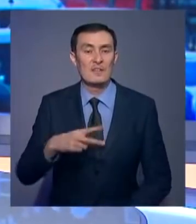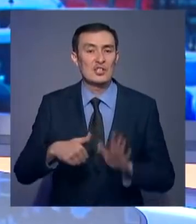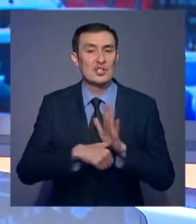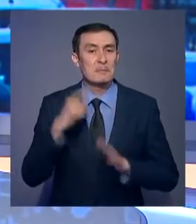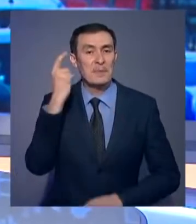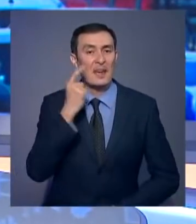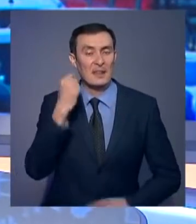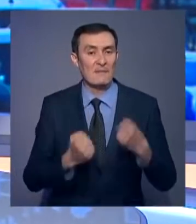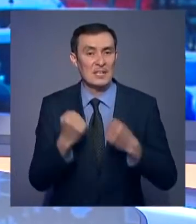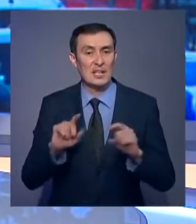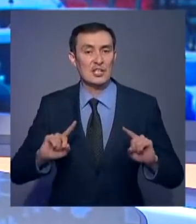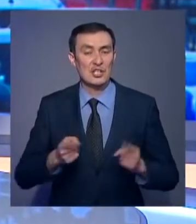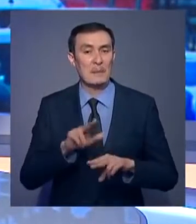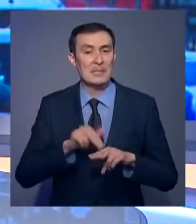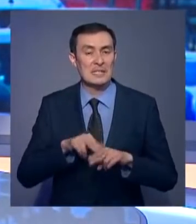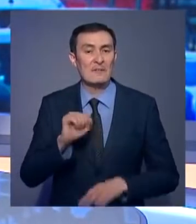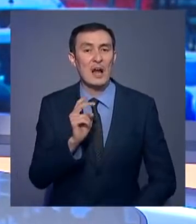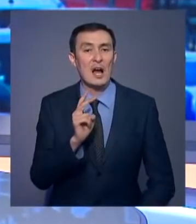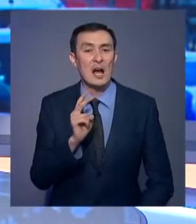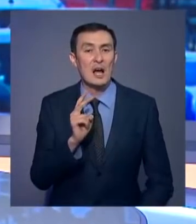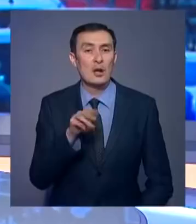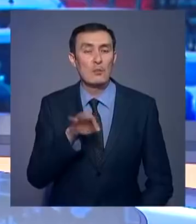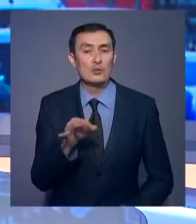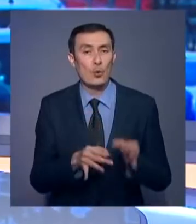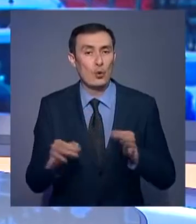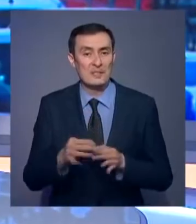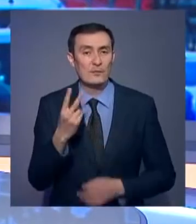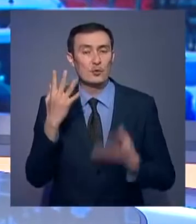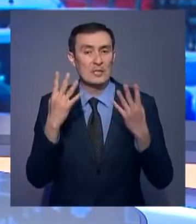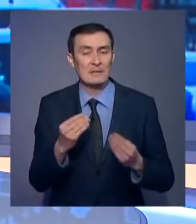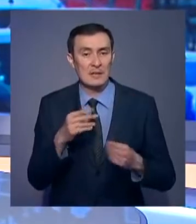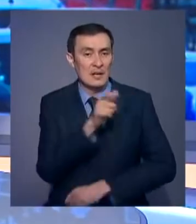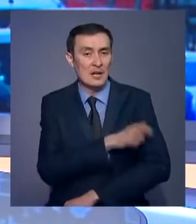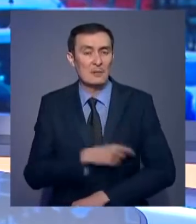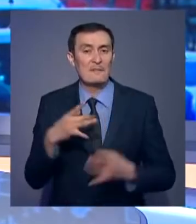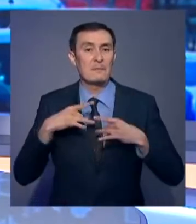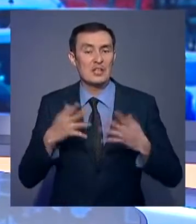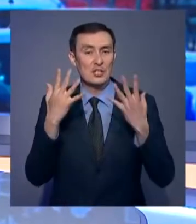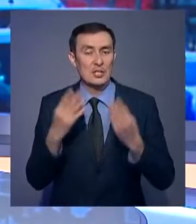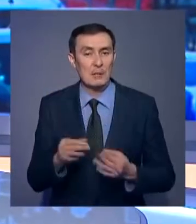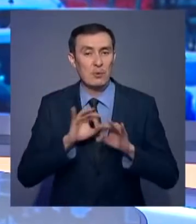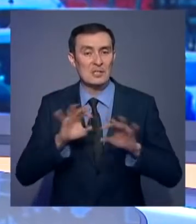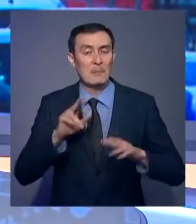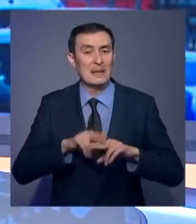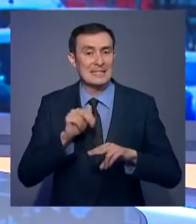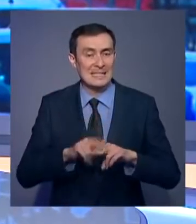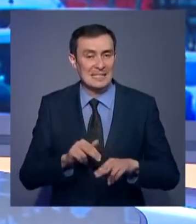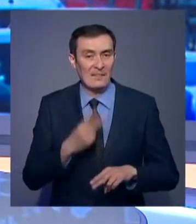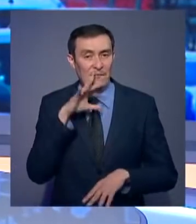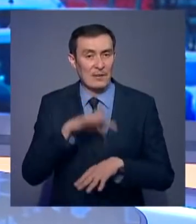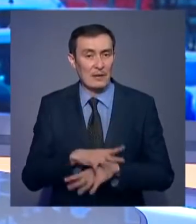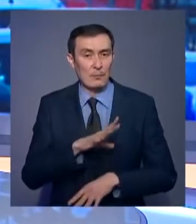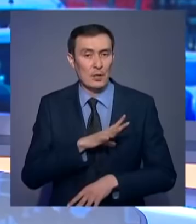26 пьяных водителей задержали полицейские в Акмолинской области. Двухдневный рейд стражи порядка провели в праздничные дни. По словам правоохранителей,